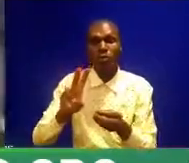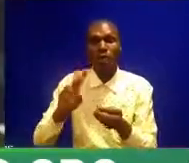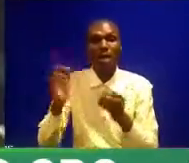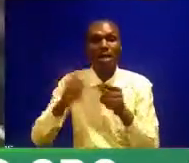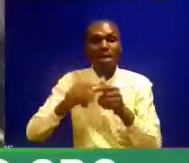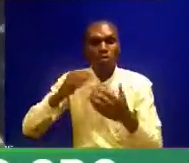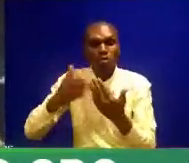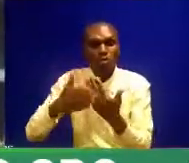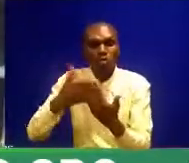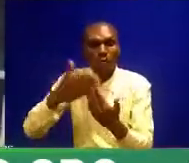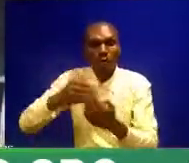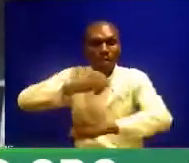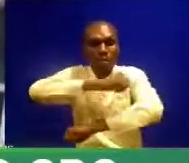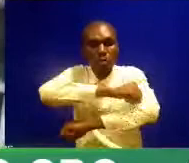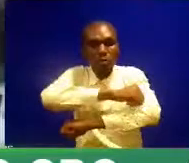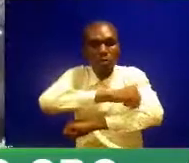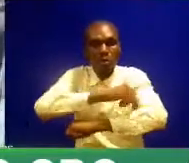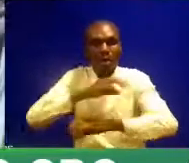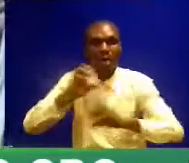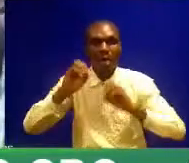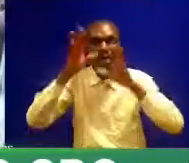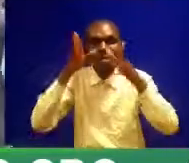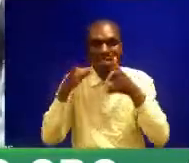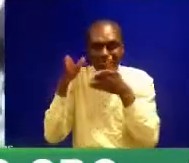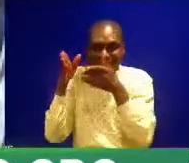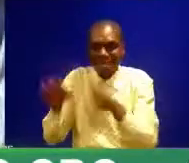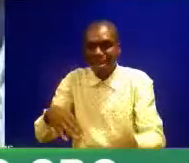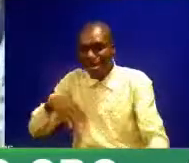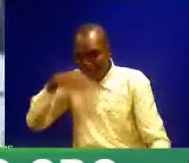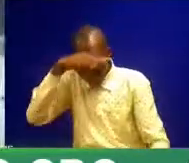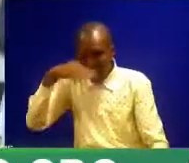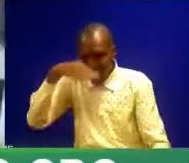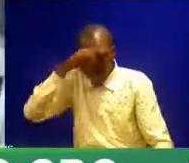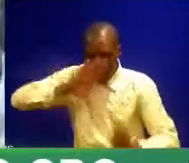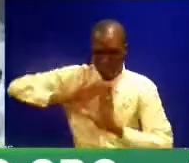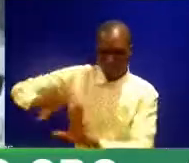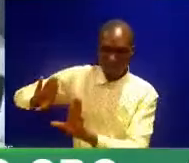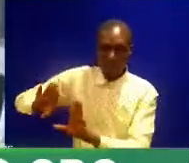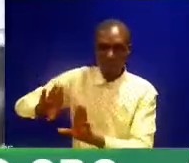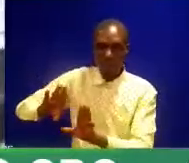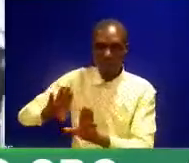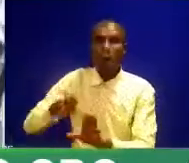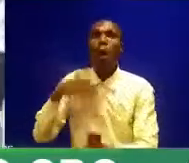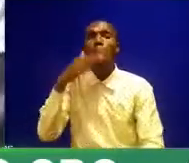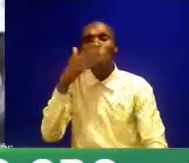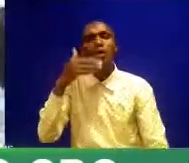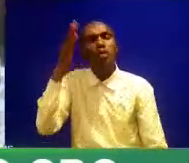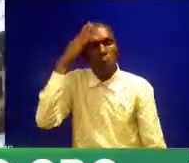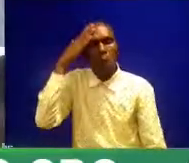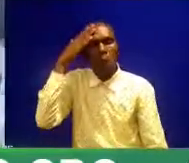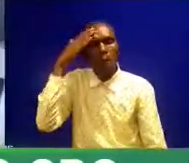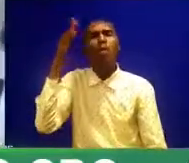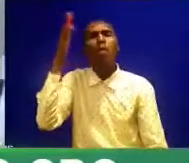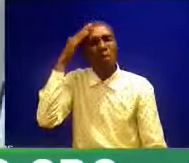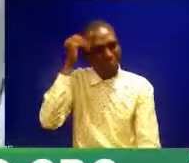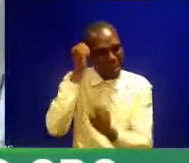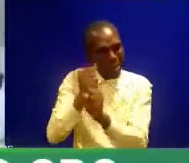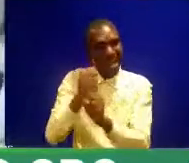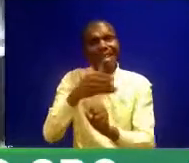tigari gere lichiskuru wa balebi, wa armumbari wa balebi, wa musikuru. Achogu, nto maite gasi ayem baka konyo.